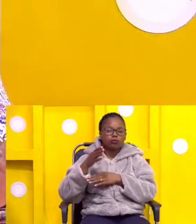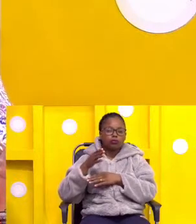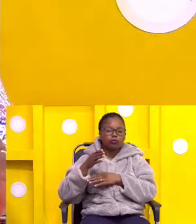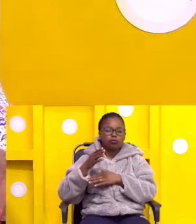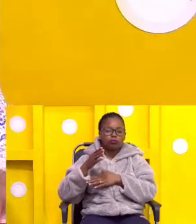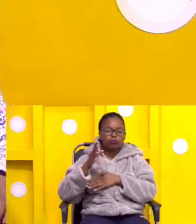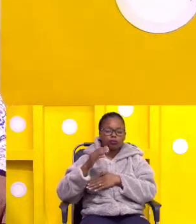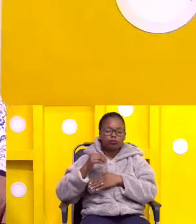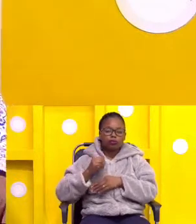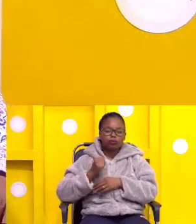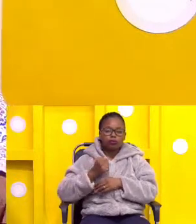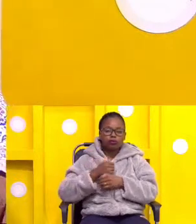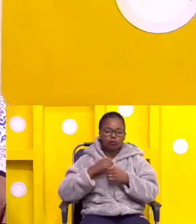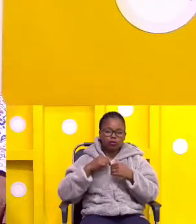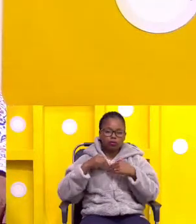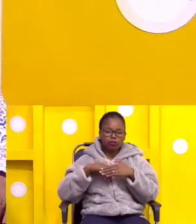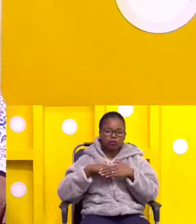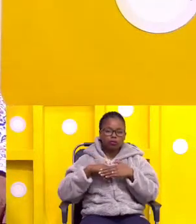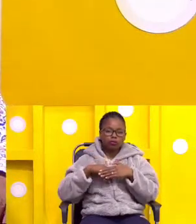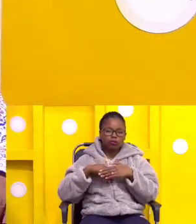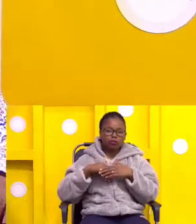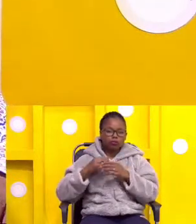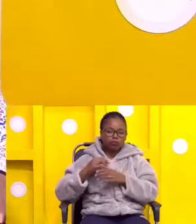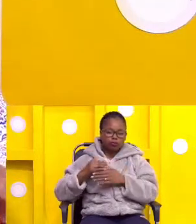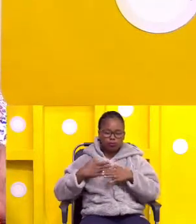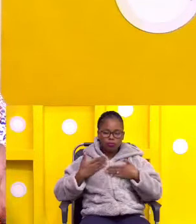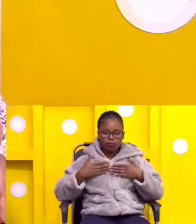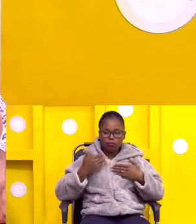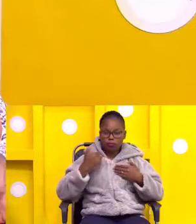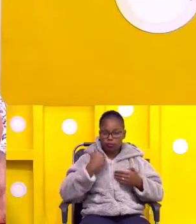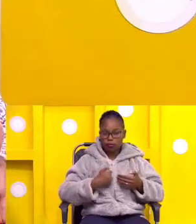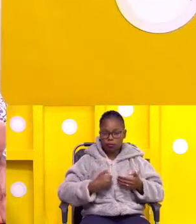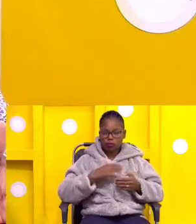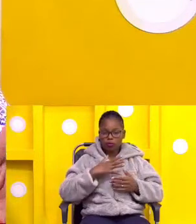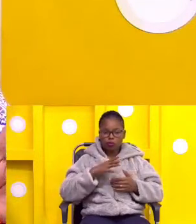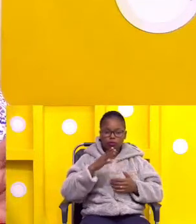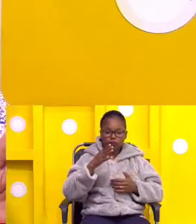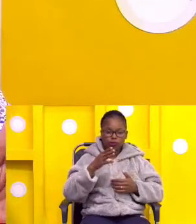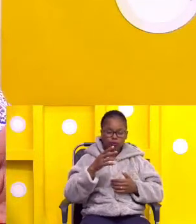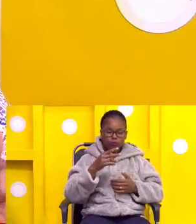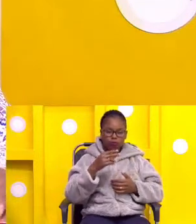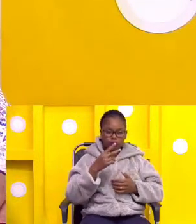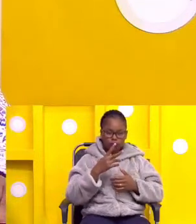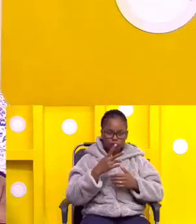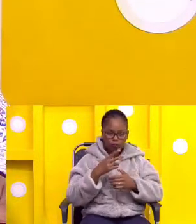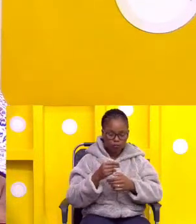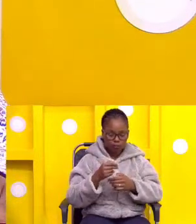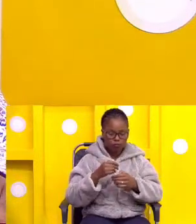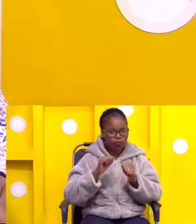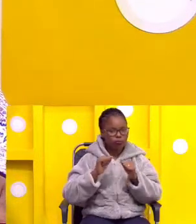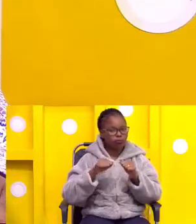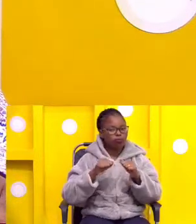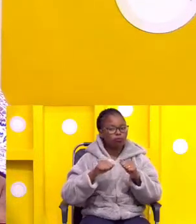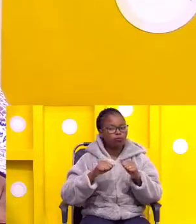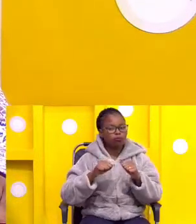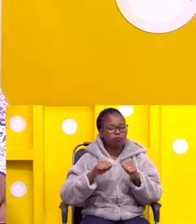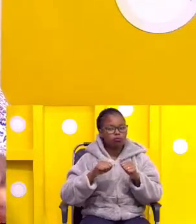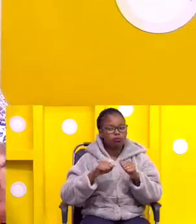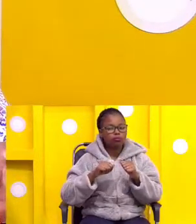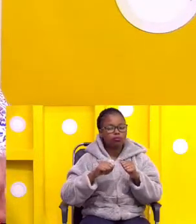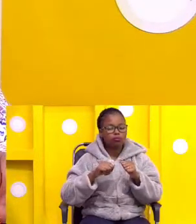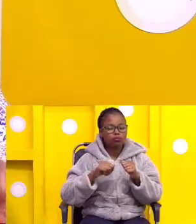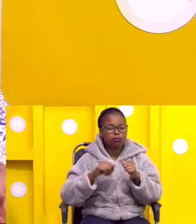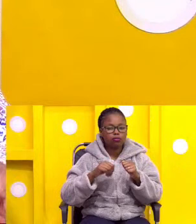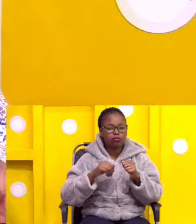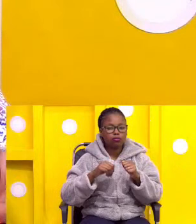Gukena niwe. Gukena nini, tuture twihokete Jehova ariu na ari ithe witu. Tondu